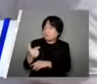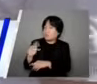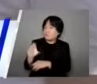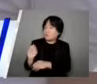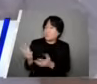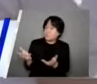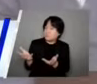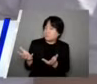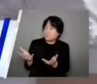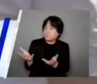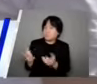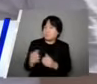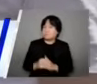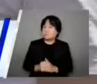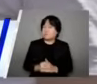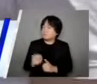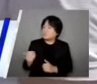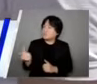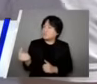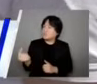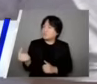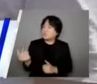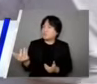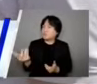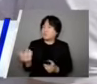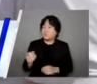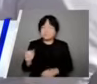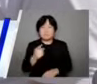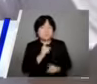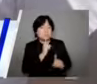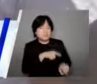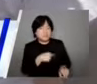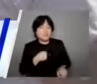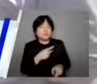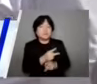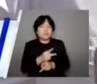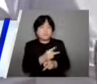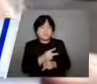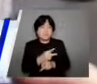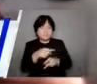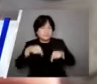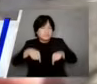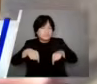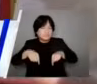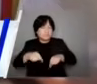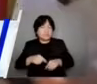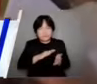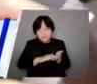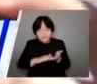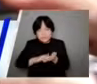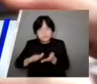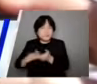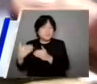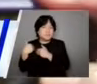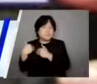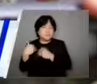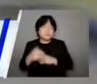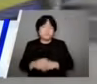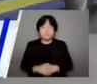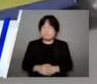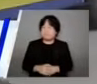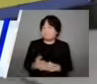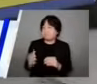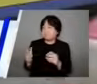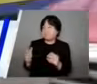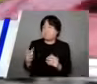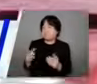ang katungkulan mo dito? Caretaker lang po ako dito, sir. O, tigalienis lang po. Walang inabutang Alice Guo doon.